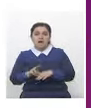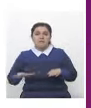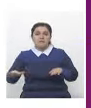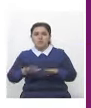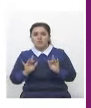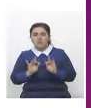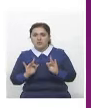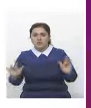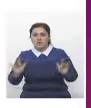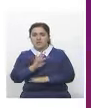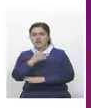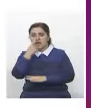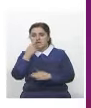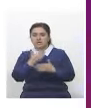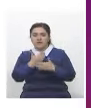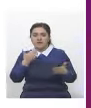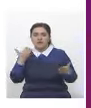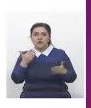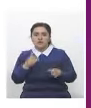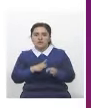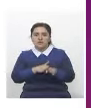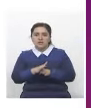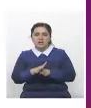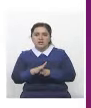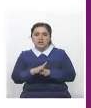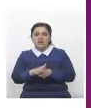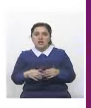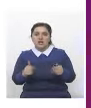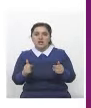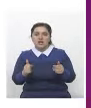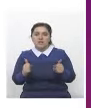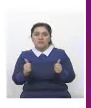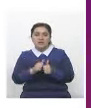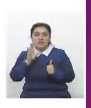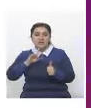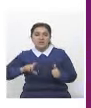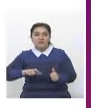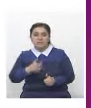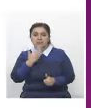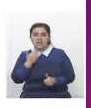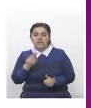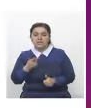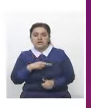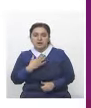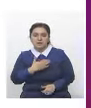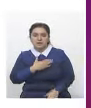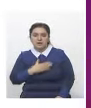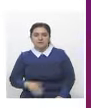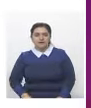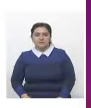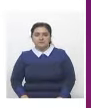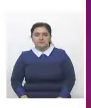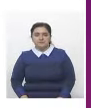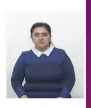поля пустые, леса недавно столь густые и берег милый для